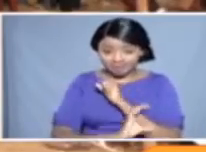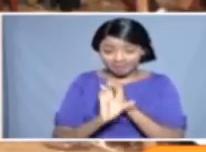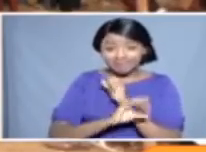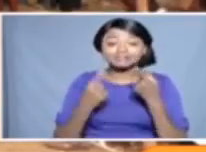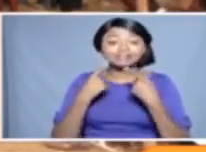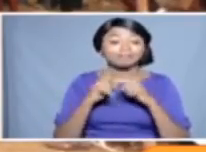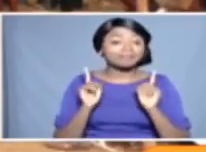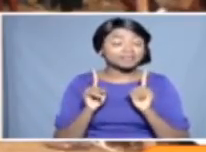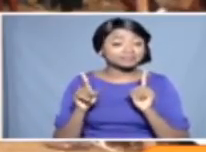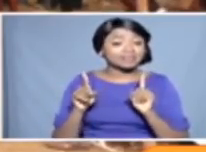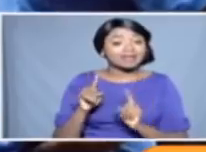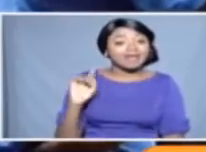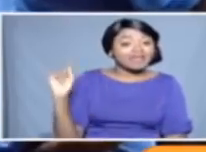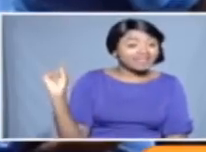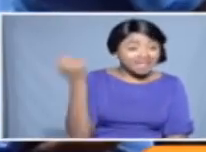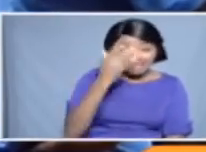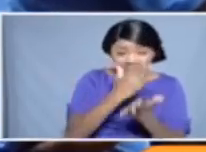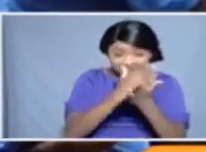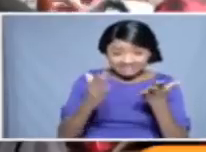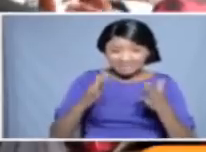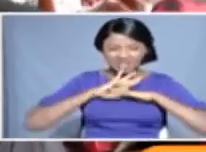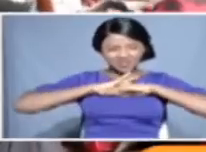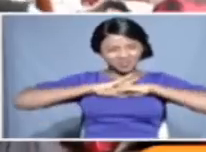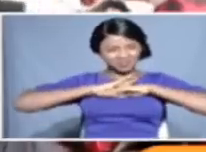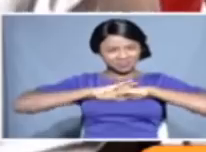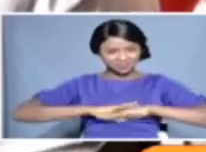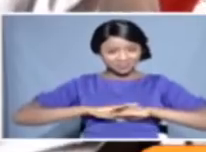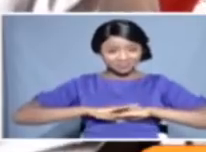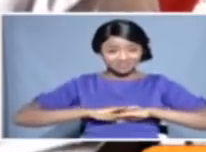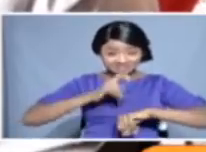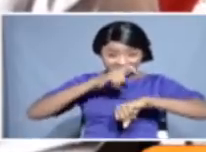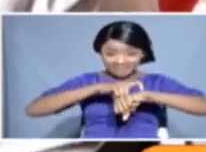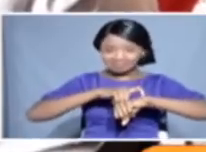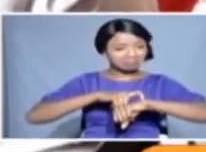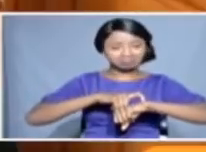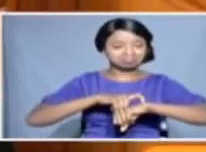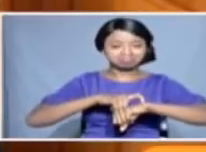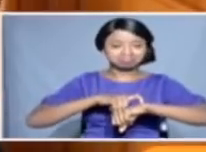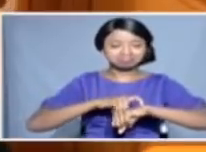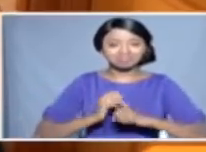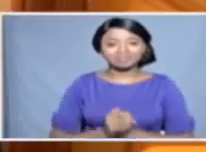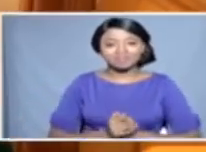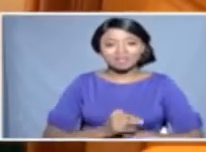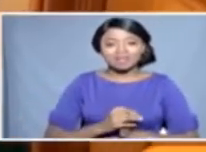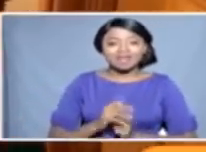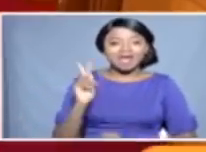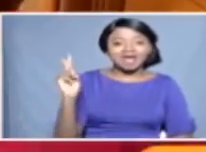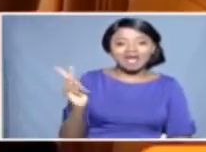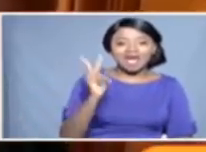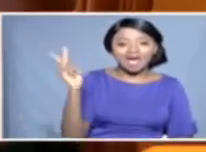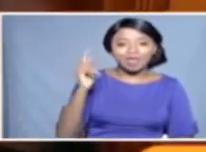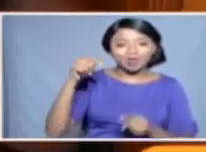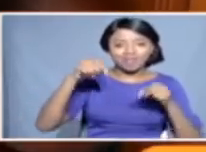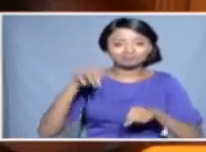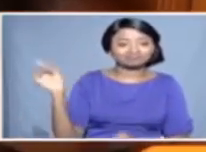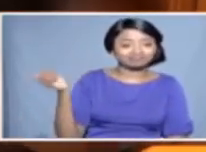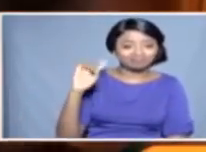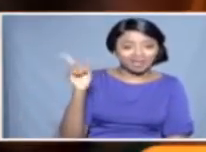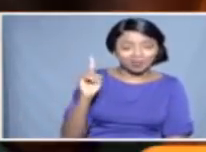hayo, baadhi ya Wakenya wameonyesha kutoridhishwa na muda ulioongezwa. Katika vituo vya Kayole hapa jijini